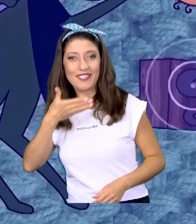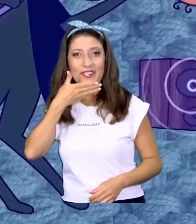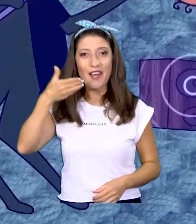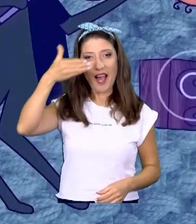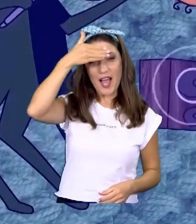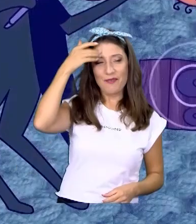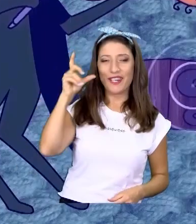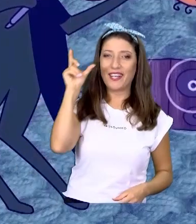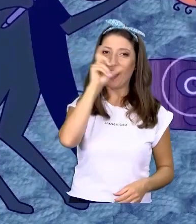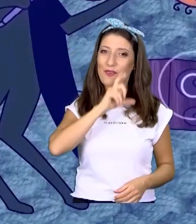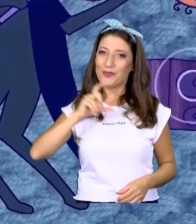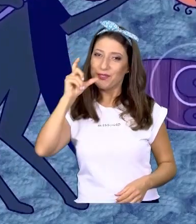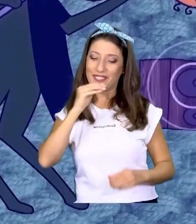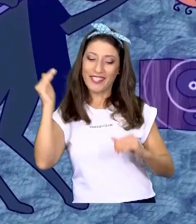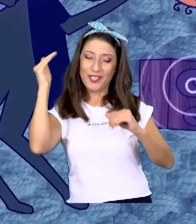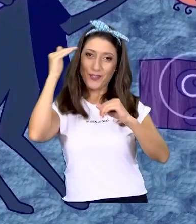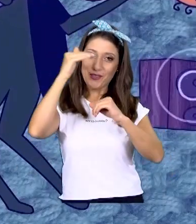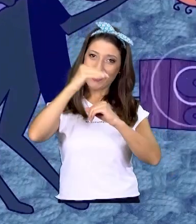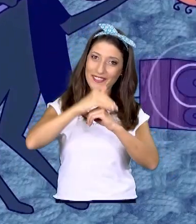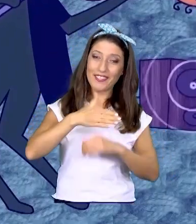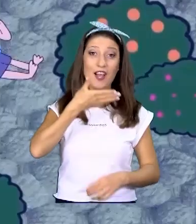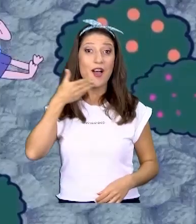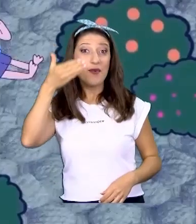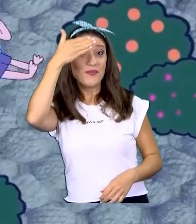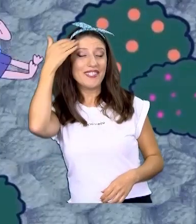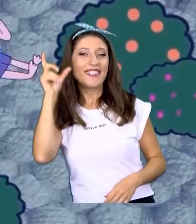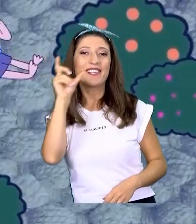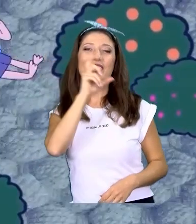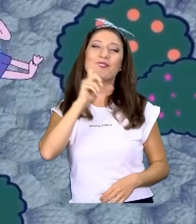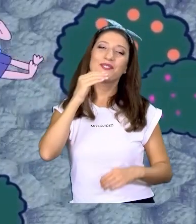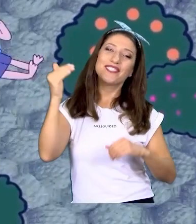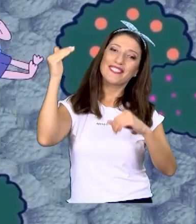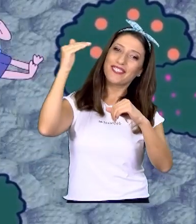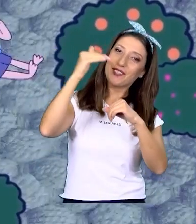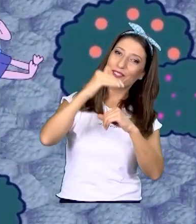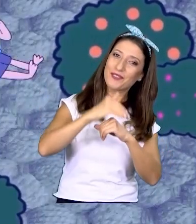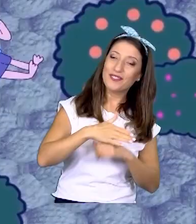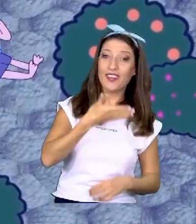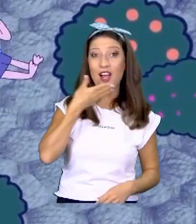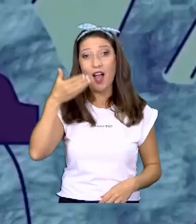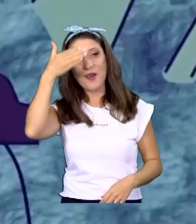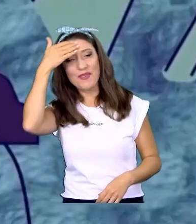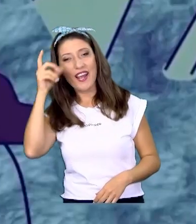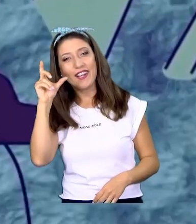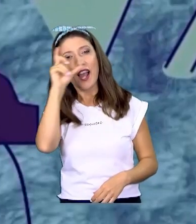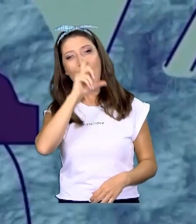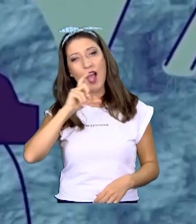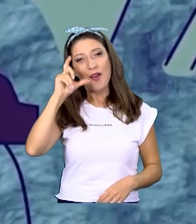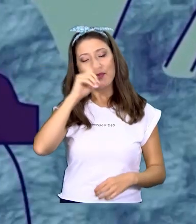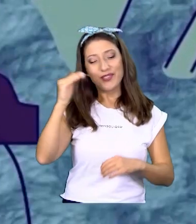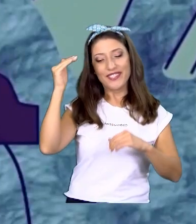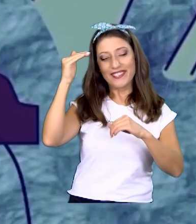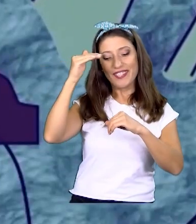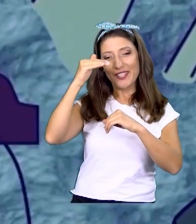երգում, ամռան կապույտ երեկոյով, ամռան կապույտ երեկոյով, ամռան